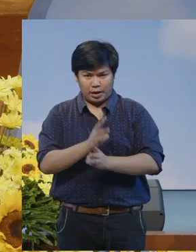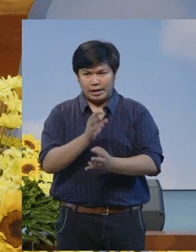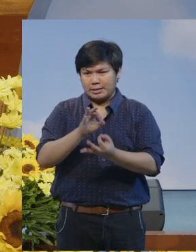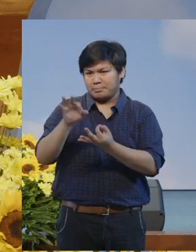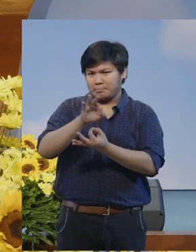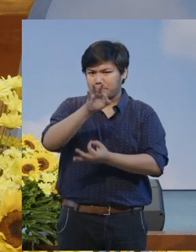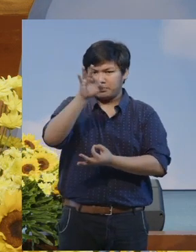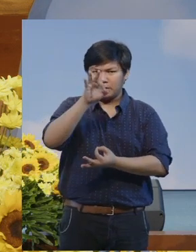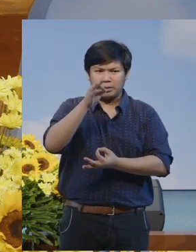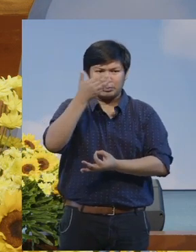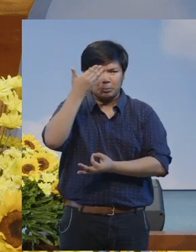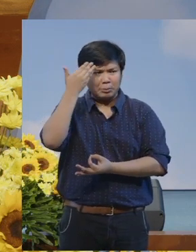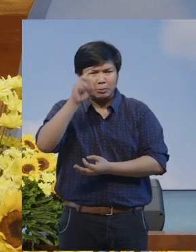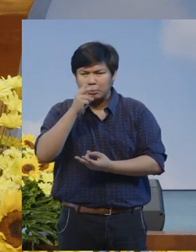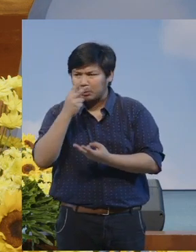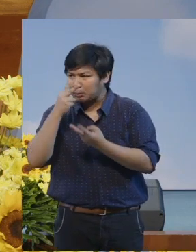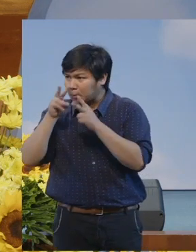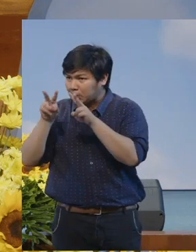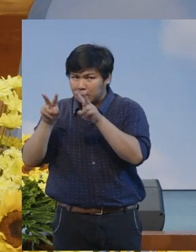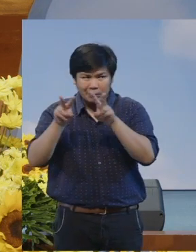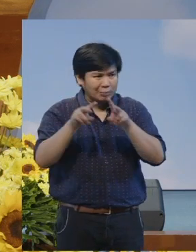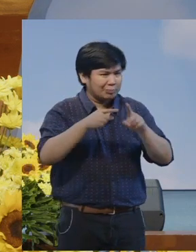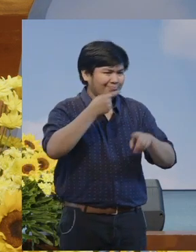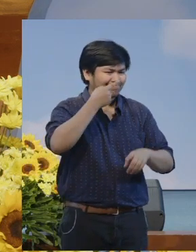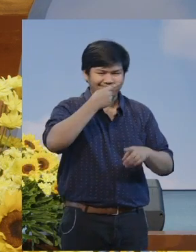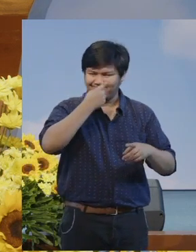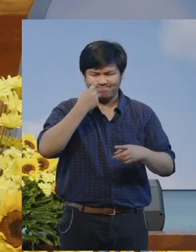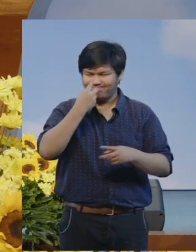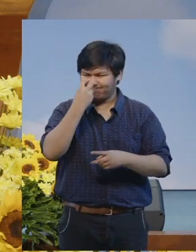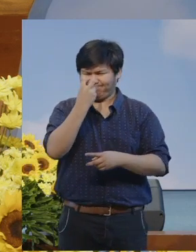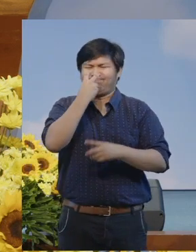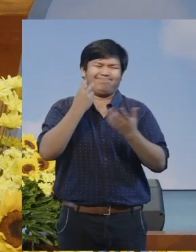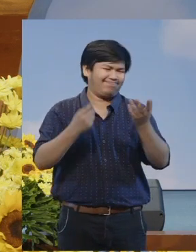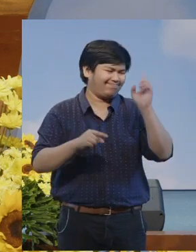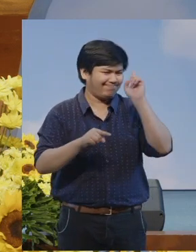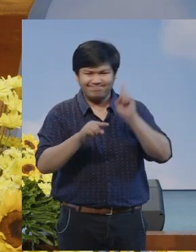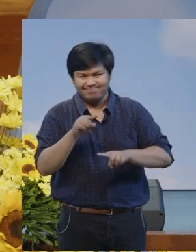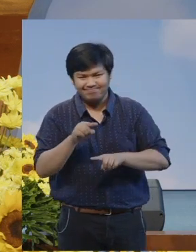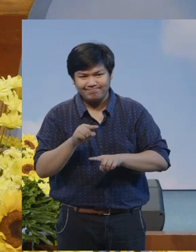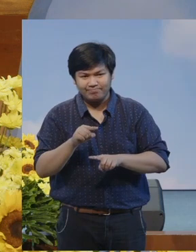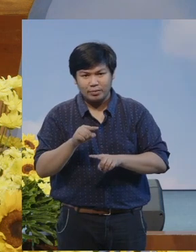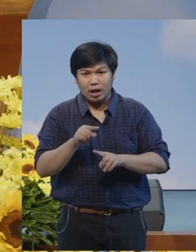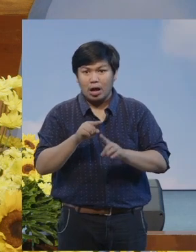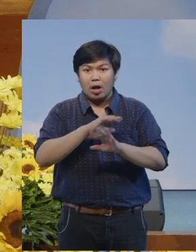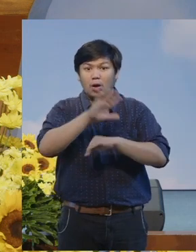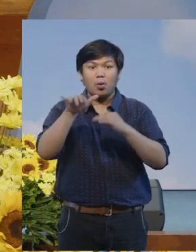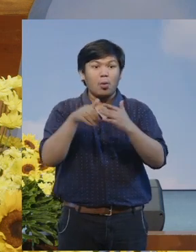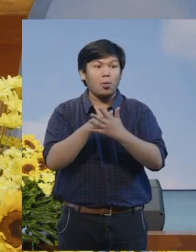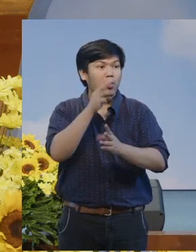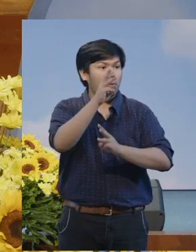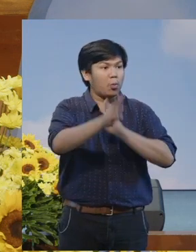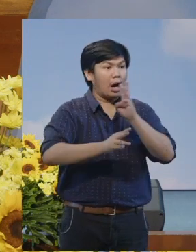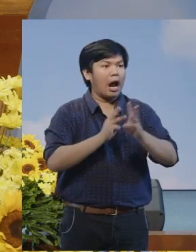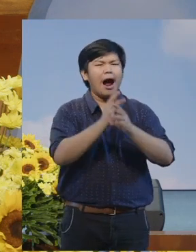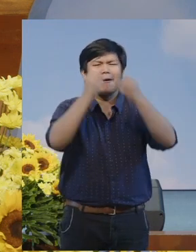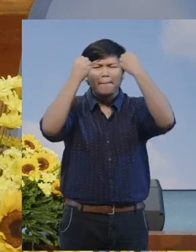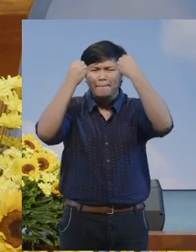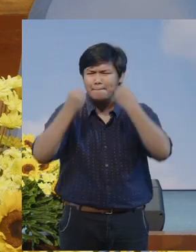na hindi natin nakikita o namamalayan. Sa buong mundo, maraming